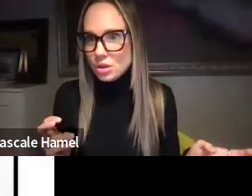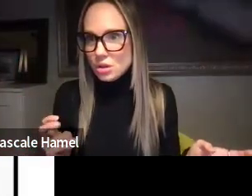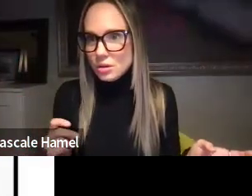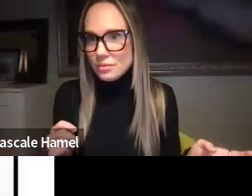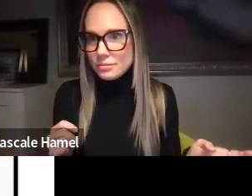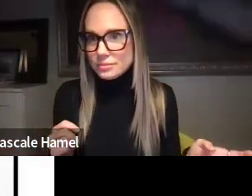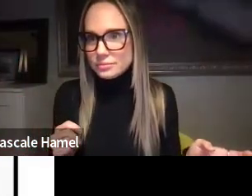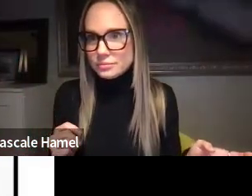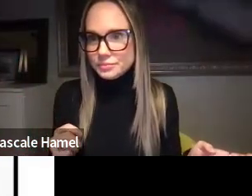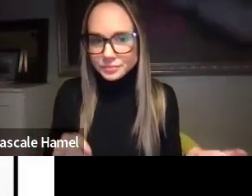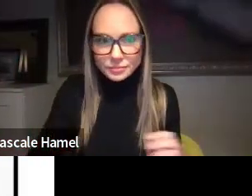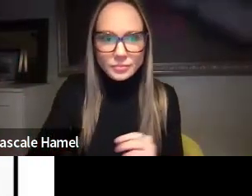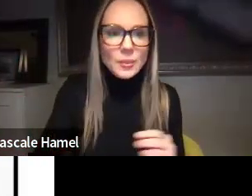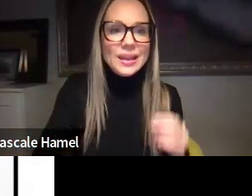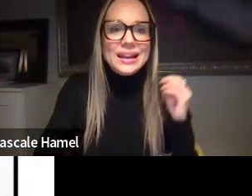choses.